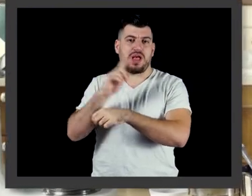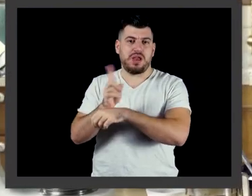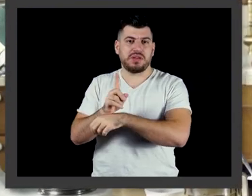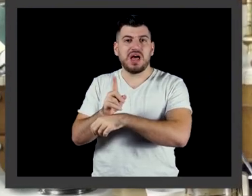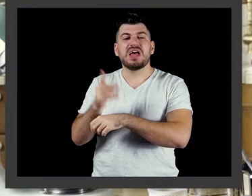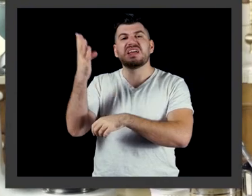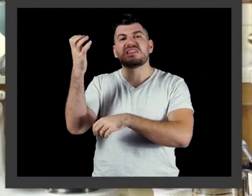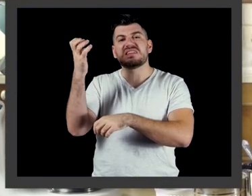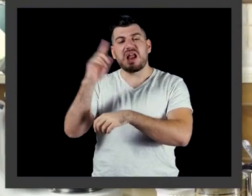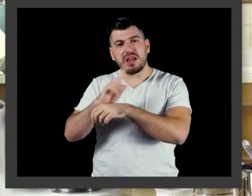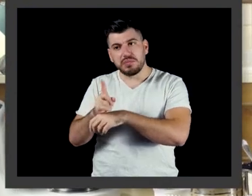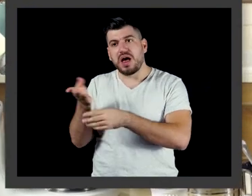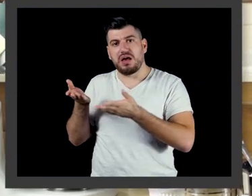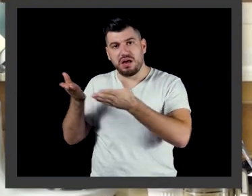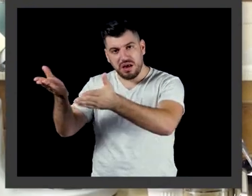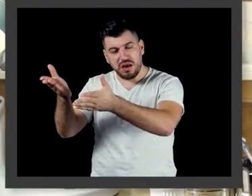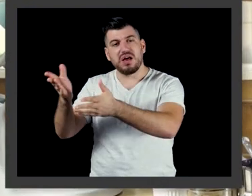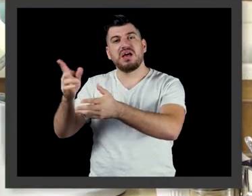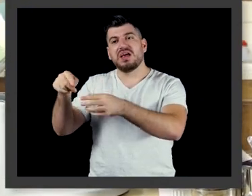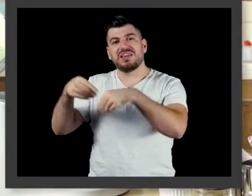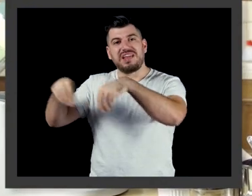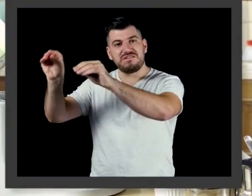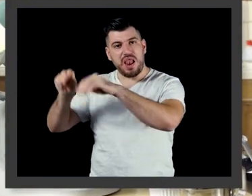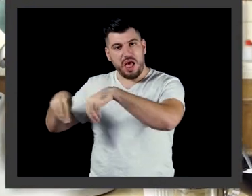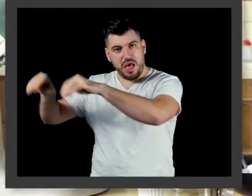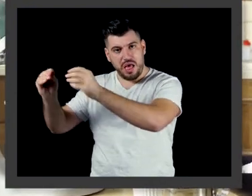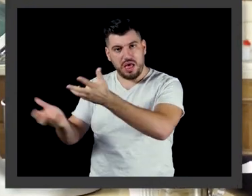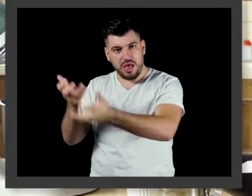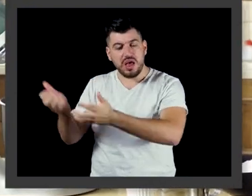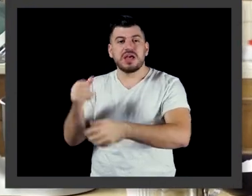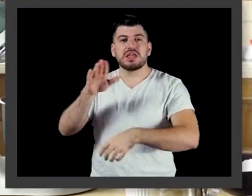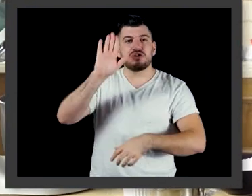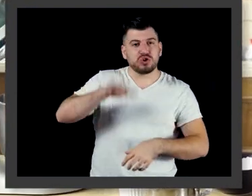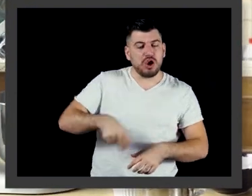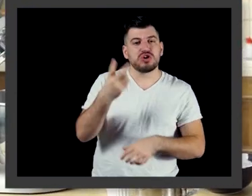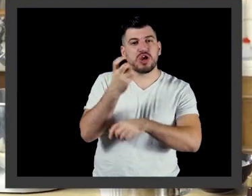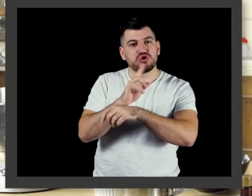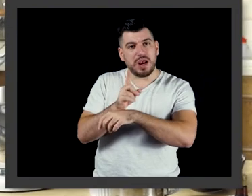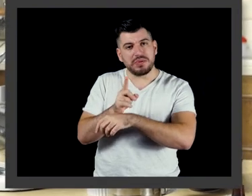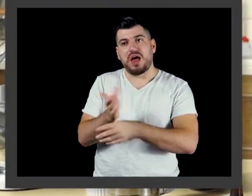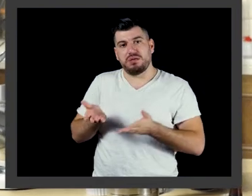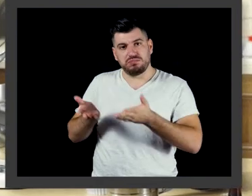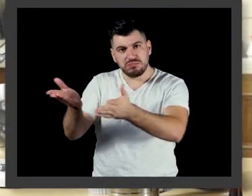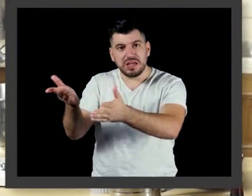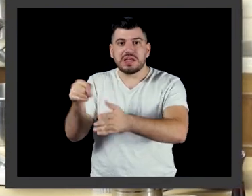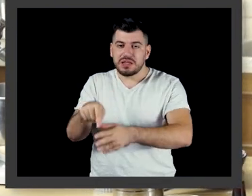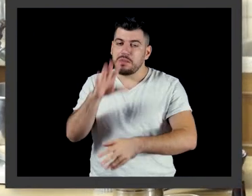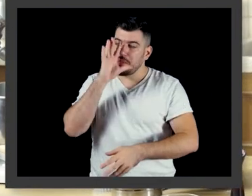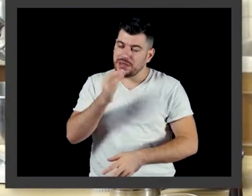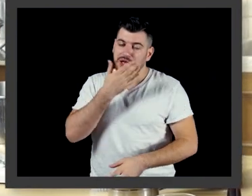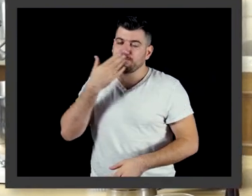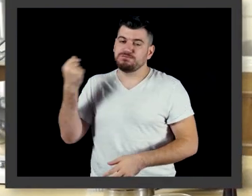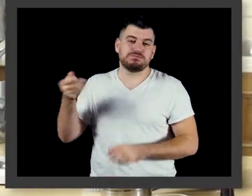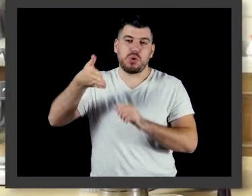φούρνο τα φύλλα μας, 20 λεπτά μόνα τους και 20 λεπτά στο τέλος. Και έχουμε την πιο υπέροχη και νόστιμη μπουγάτσα. Και κόβουμε.